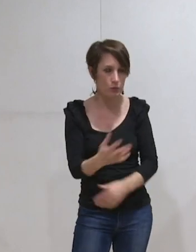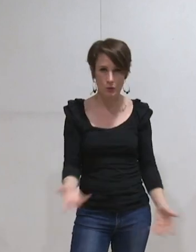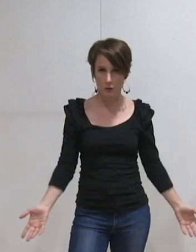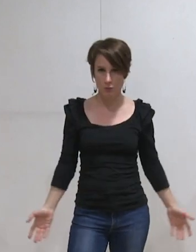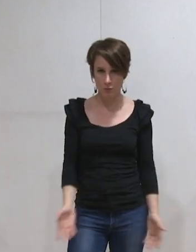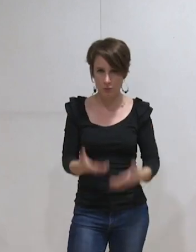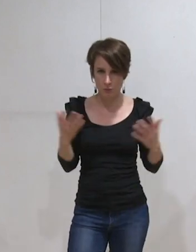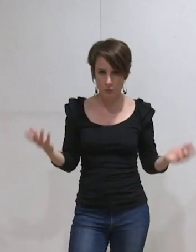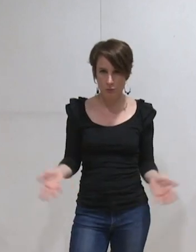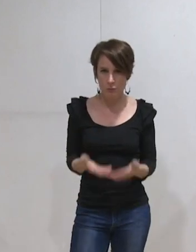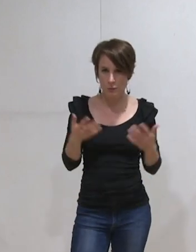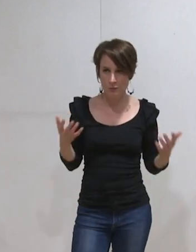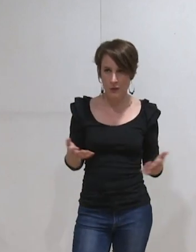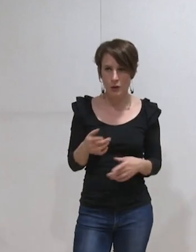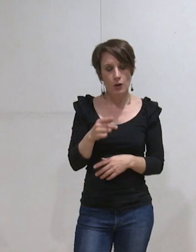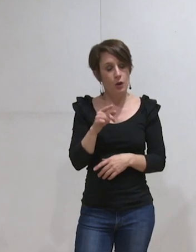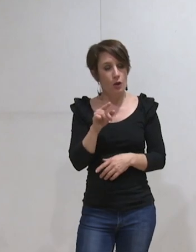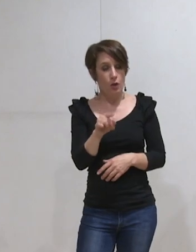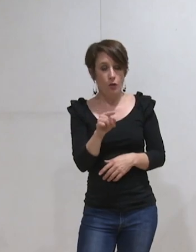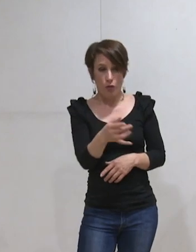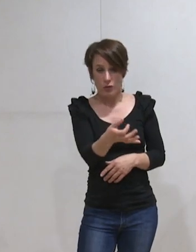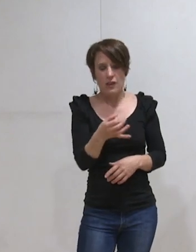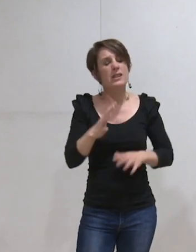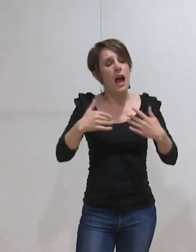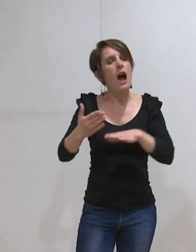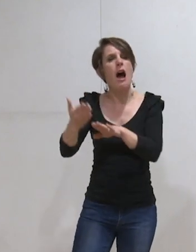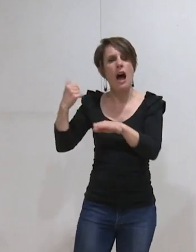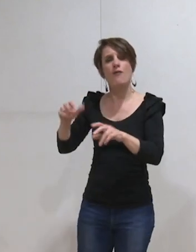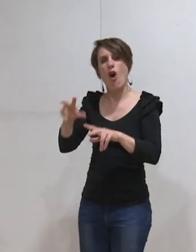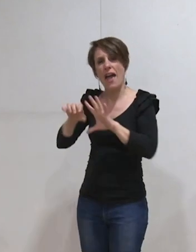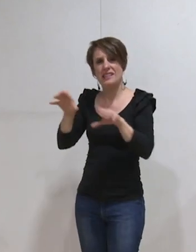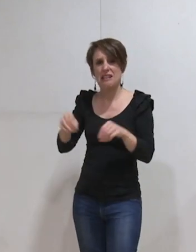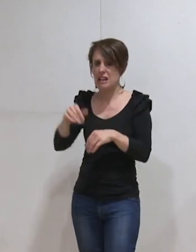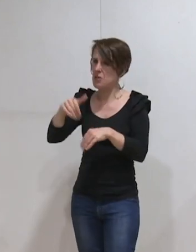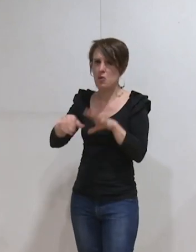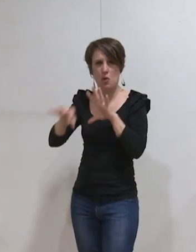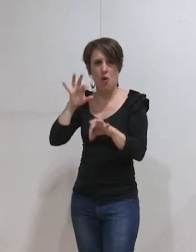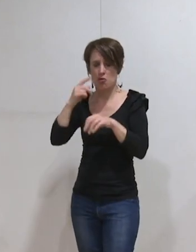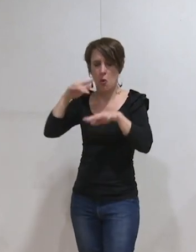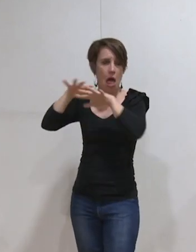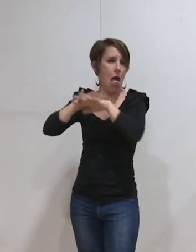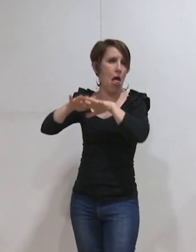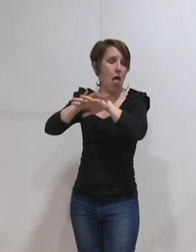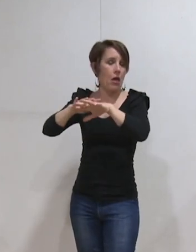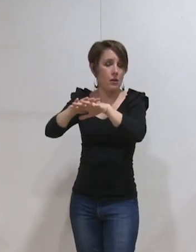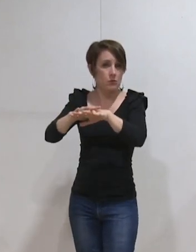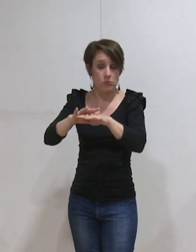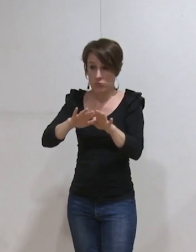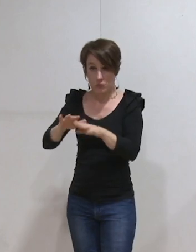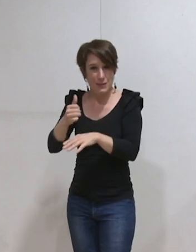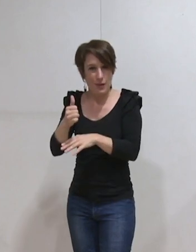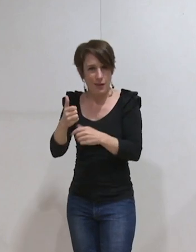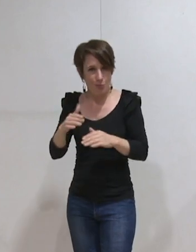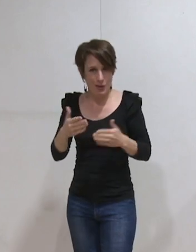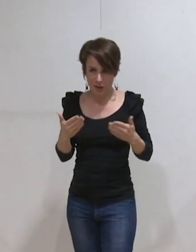combattre la prétendue opacité des choix précédents c'est bien mais je fais le constat aujourd'hui que tant au niveau de